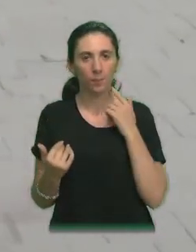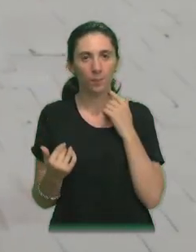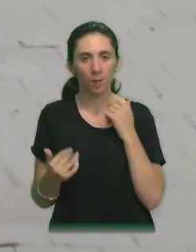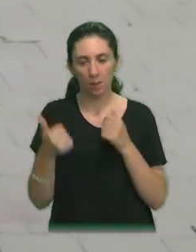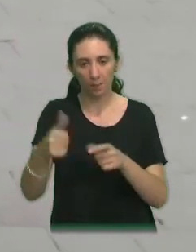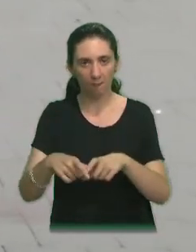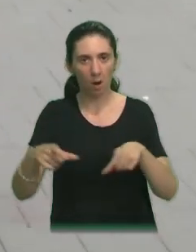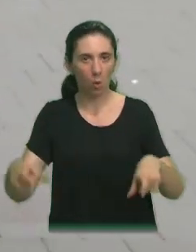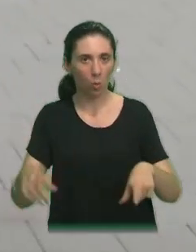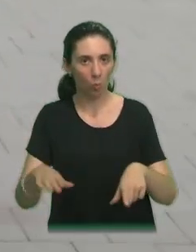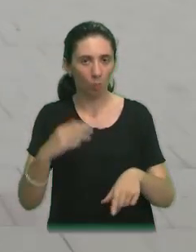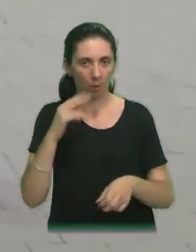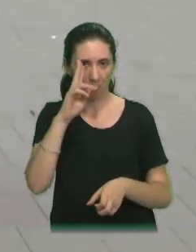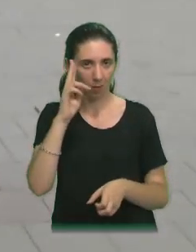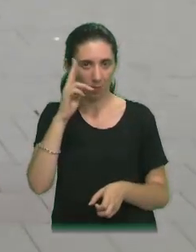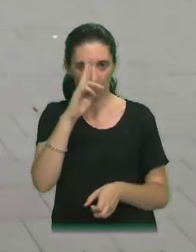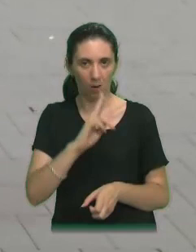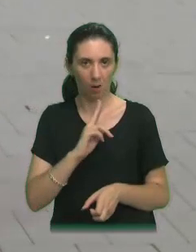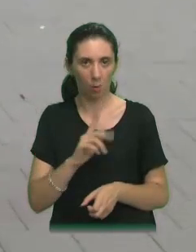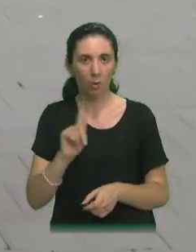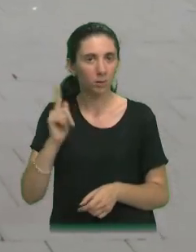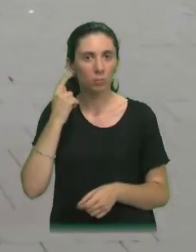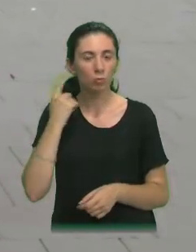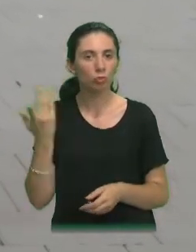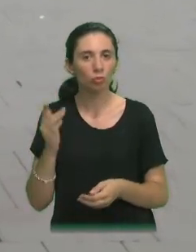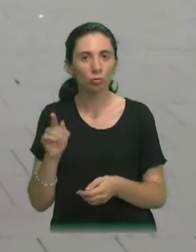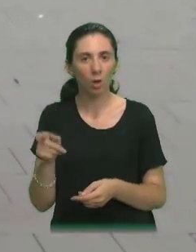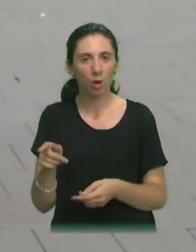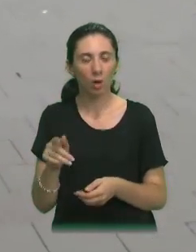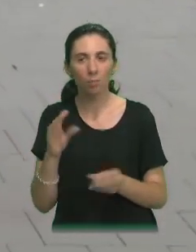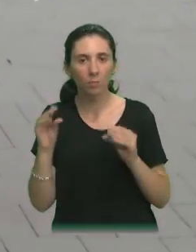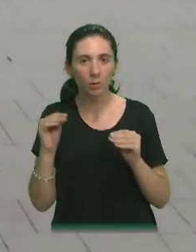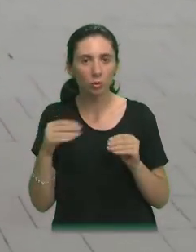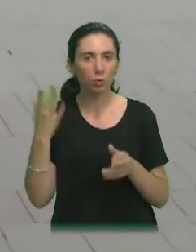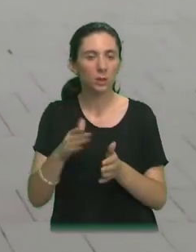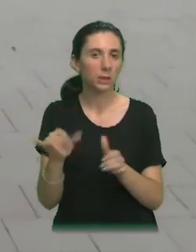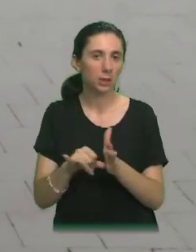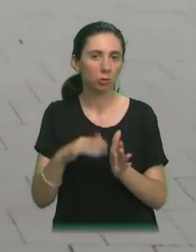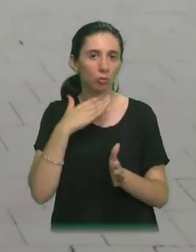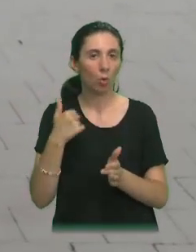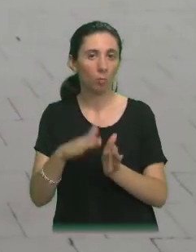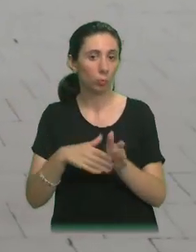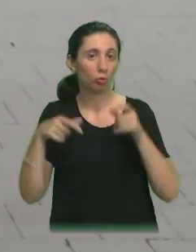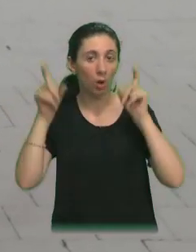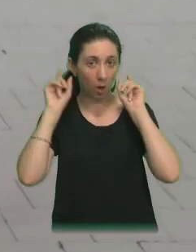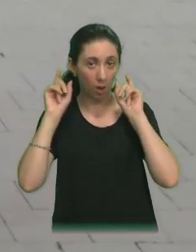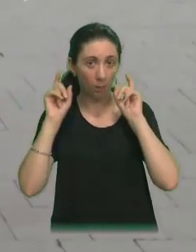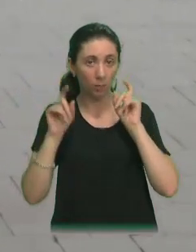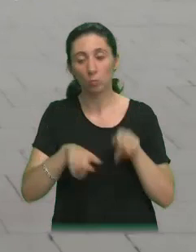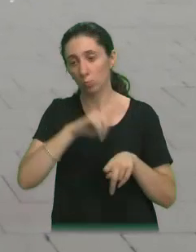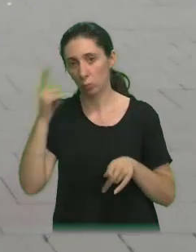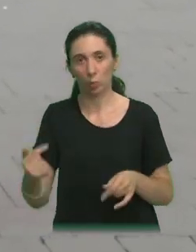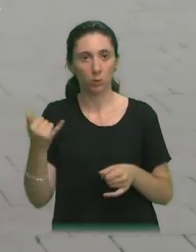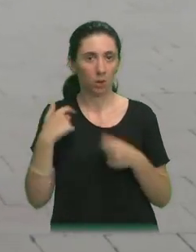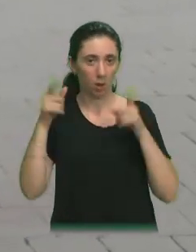kada ste nagluha osoba? Od djetinjstva. Znači, ja sam bila od onih koji su morali sjediti u prvoj klupi, jer nikad nisam čula šta